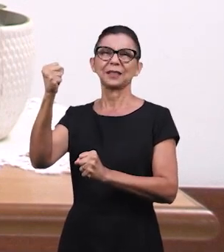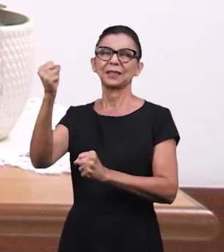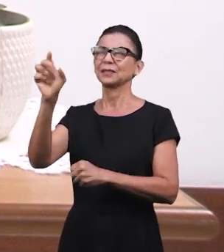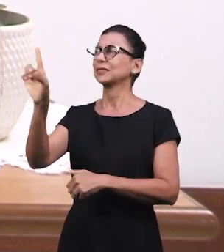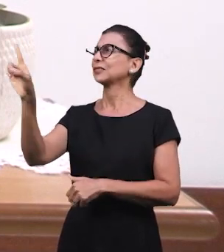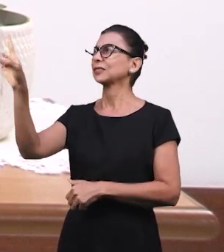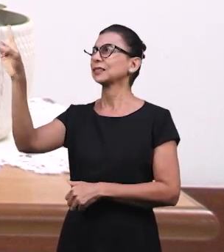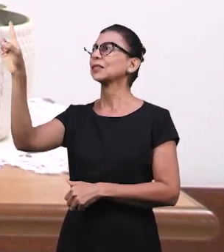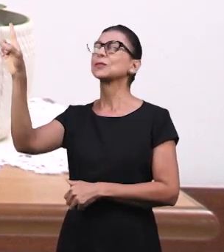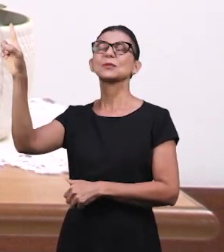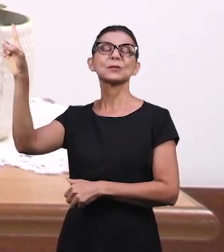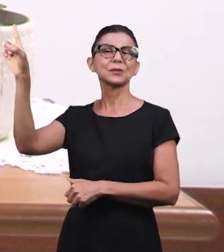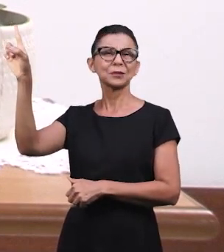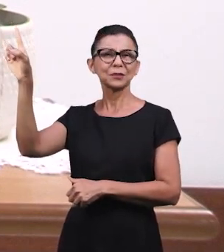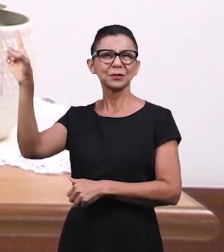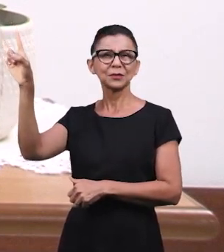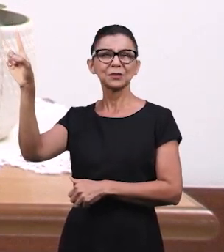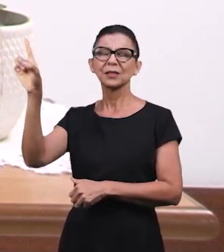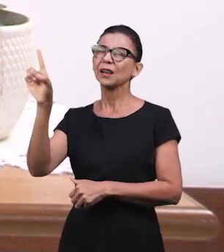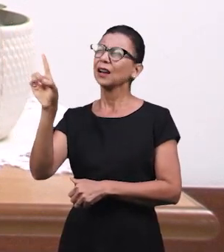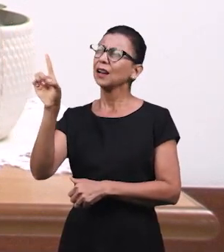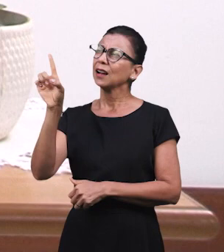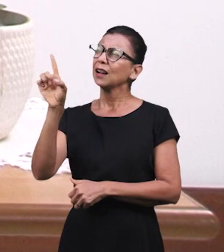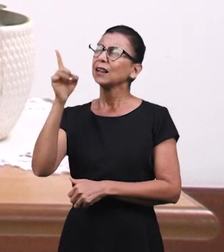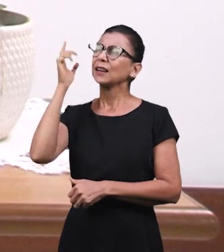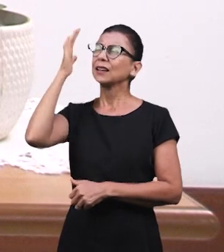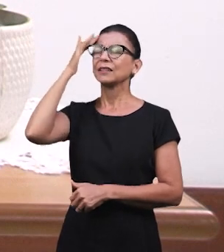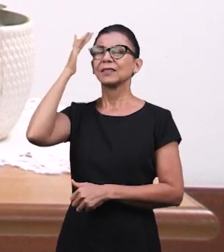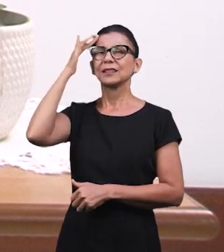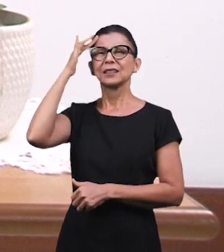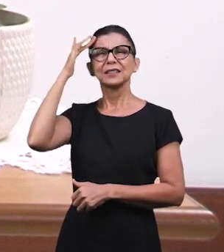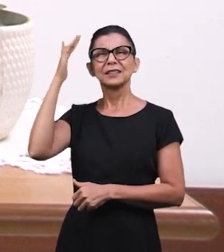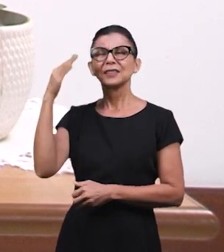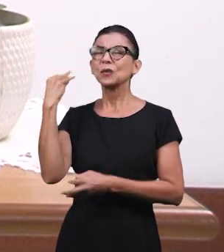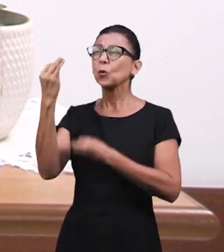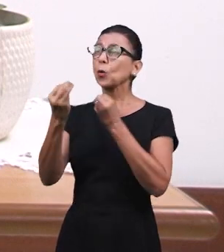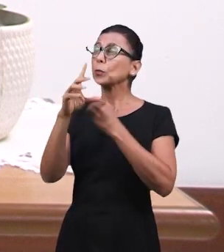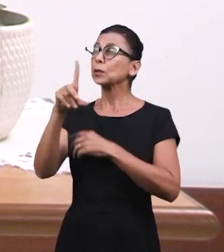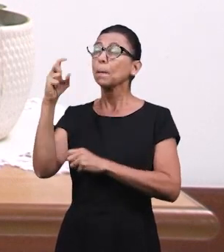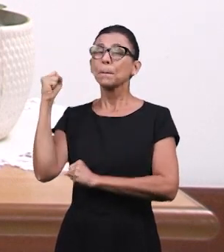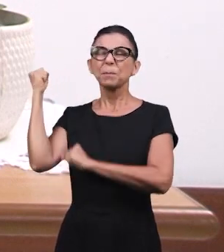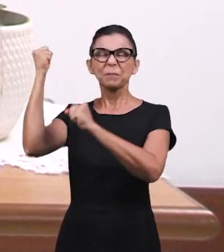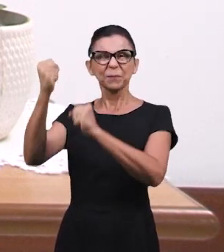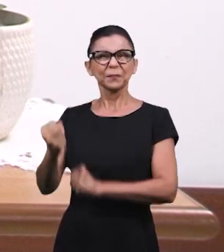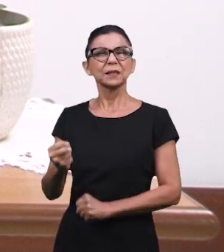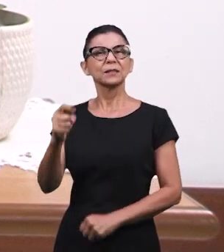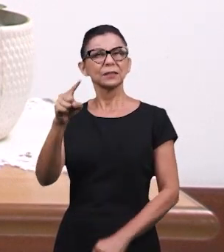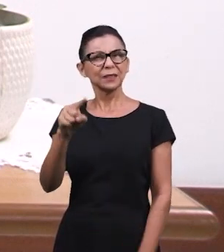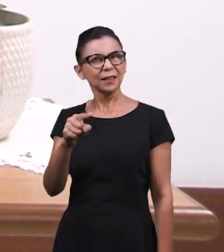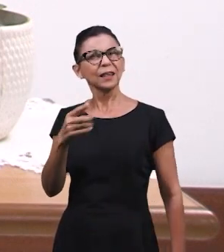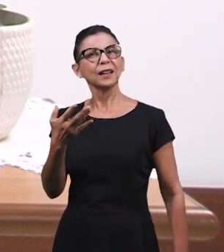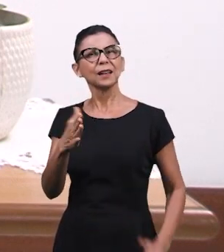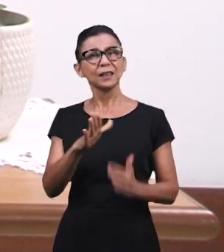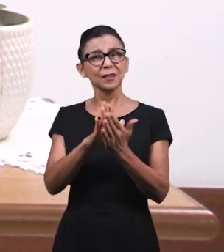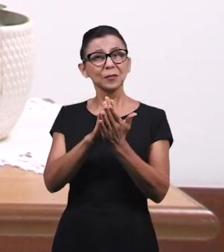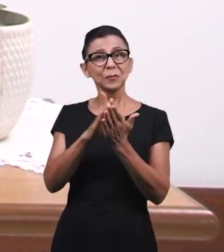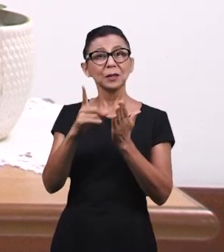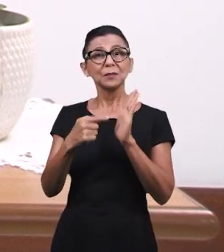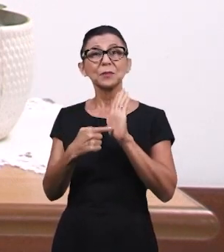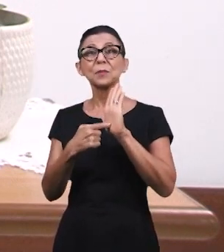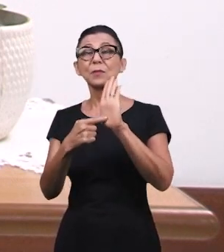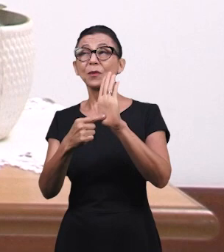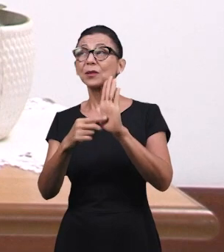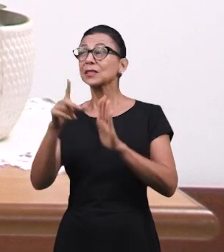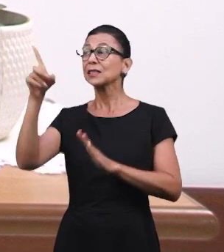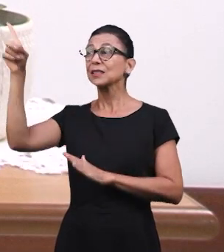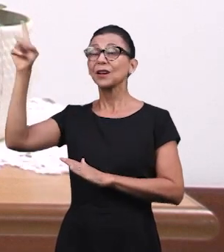которая в руках нашего Бога. Мы начинаем понимать, насколько Бог всемогущ. Библия говорит нам, что этот